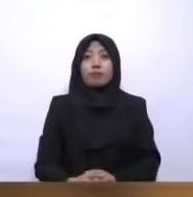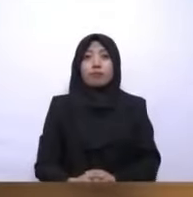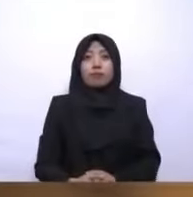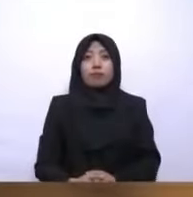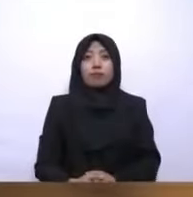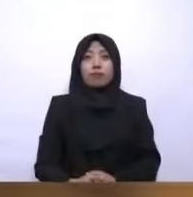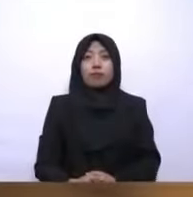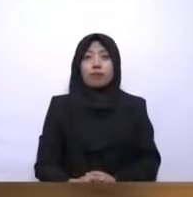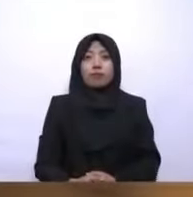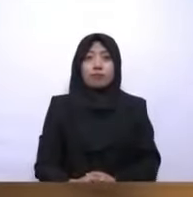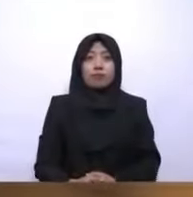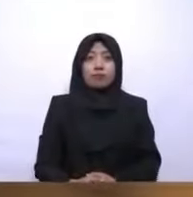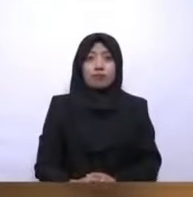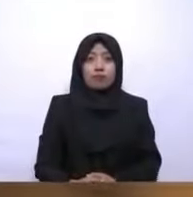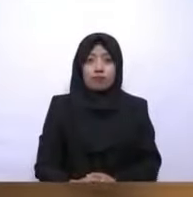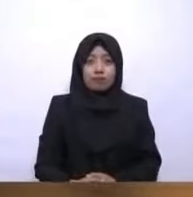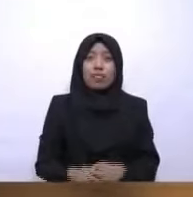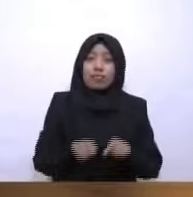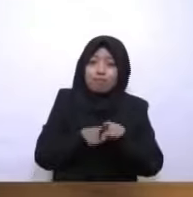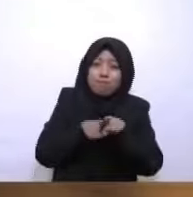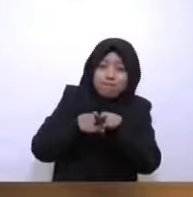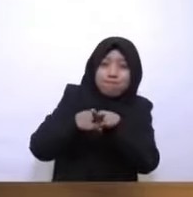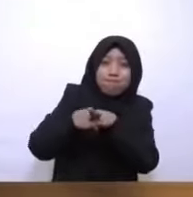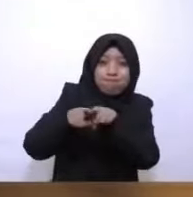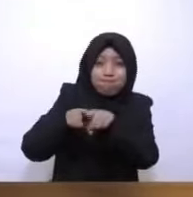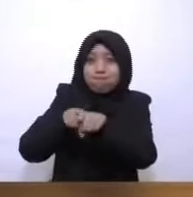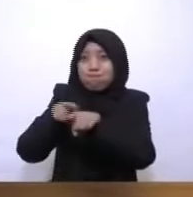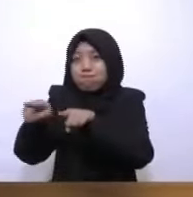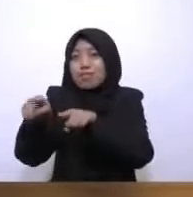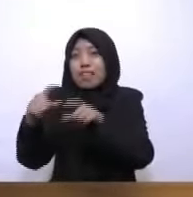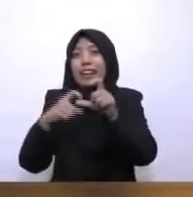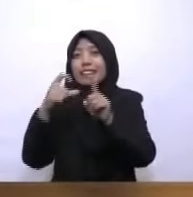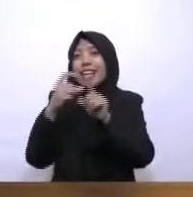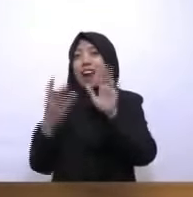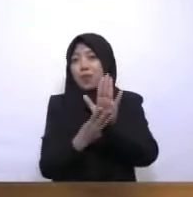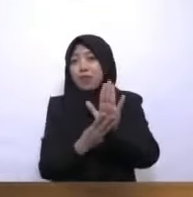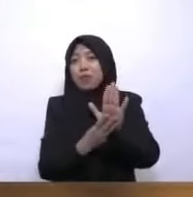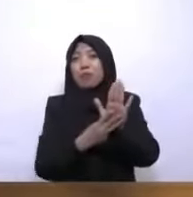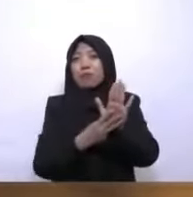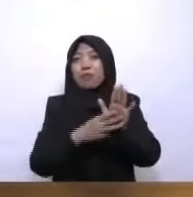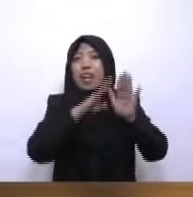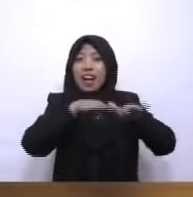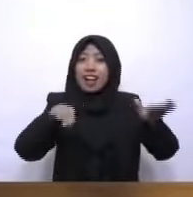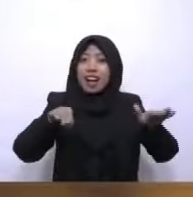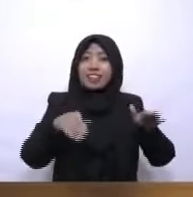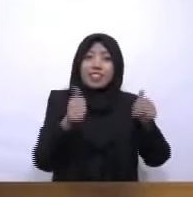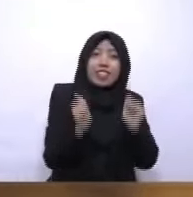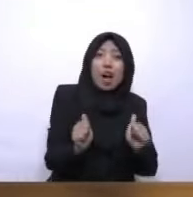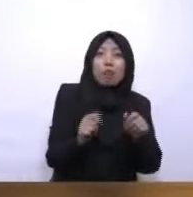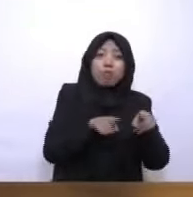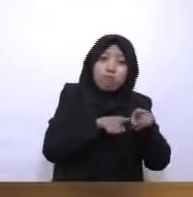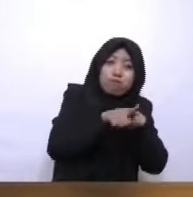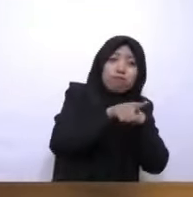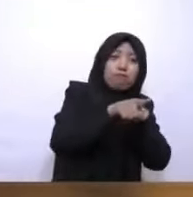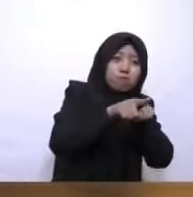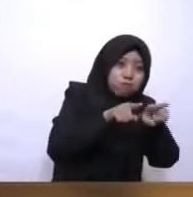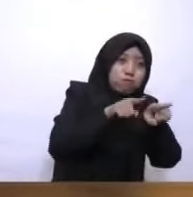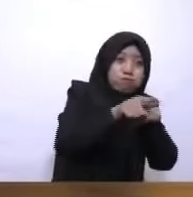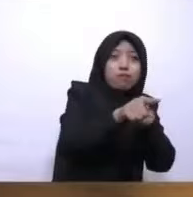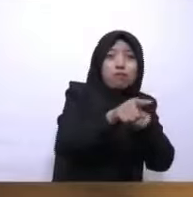Meningkatkan daya saing yang lebih tinggi, SDM anak-anak kita supaya mereka siap bersaing